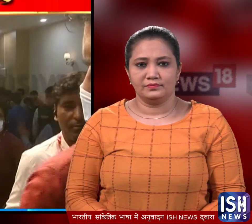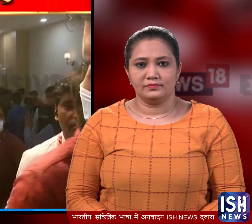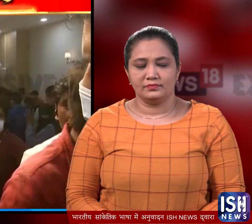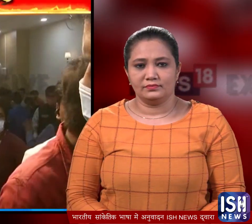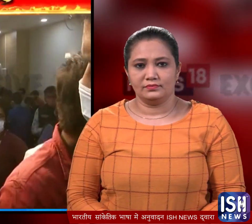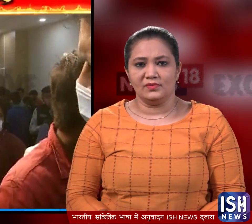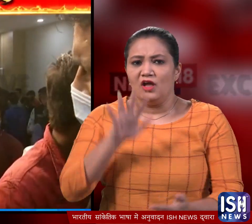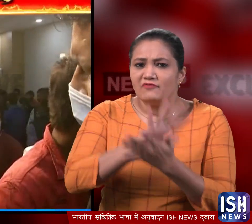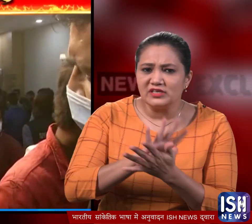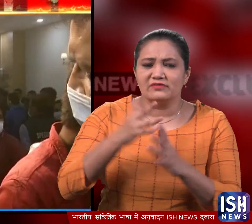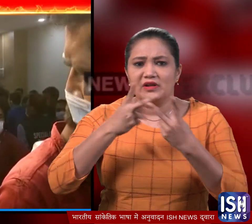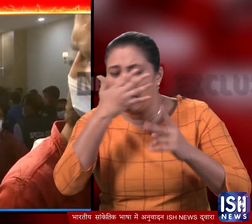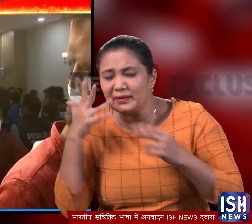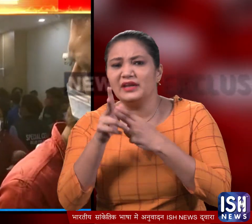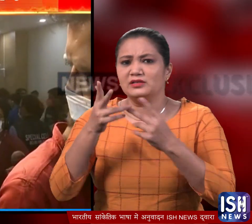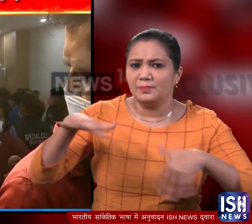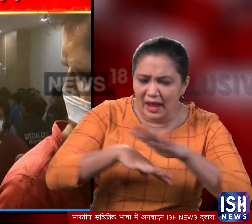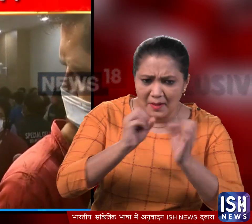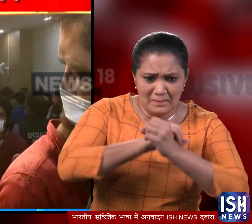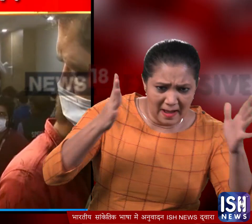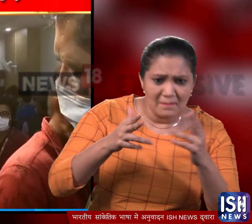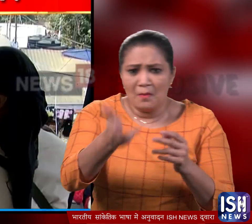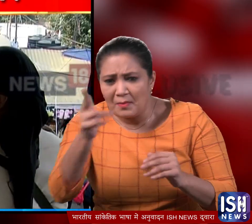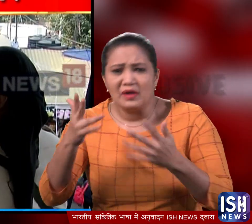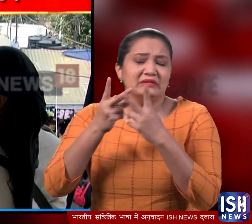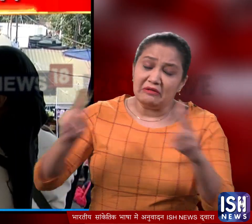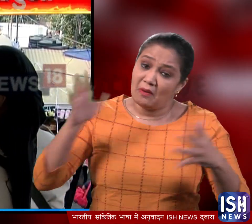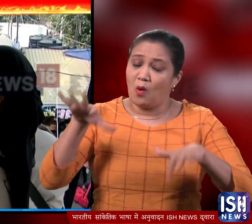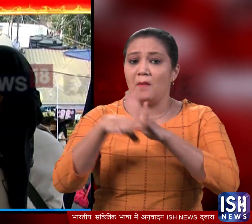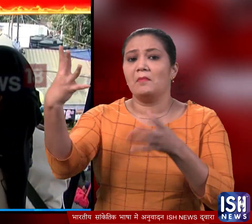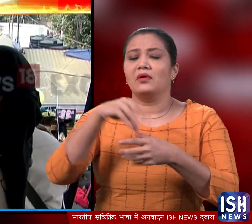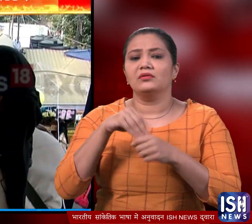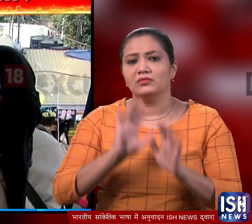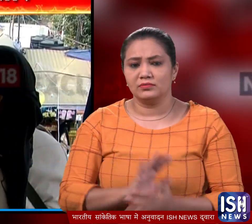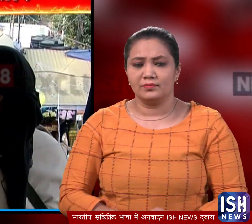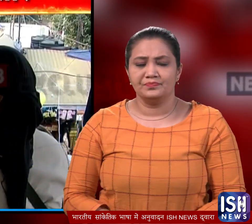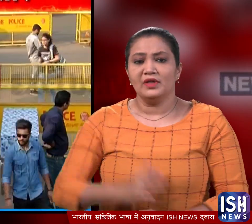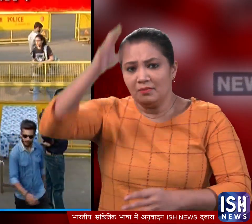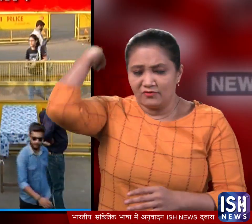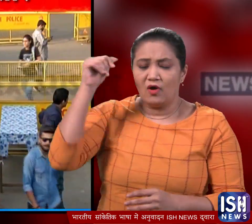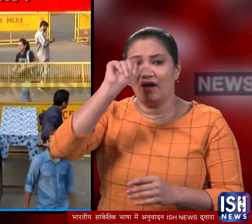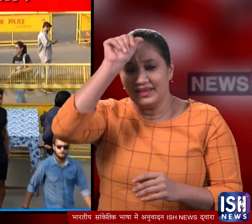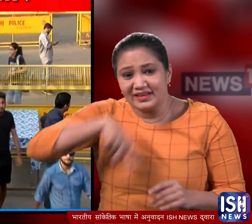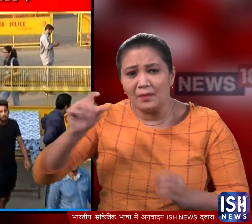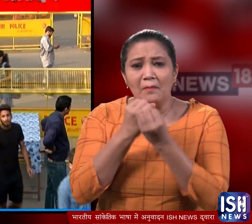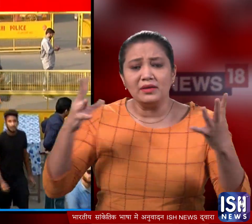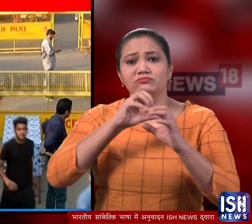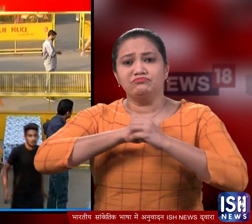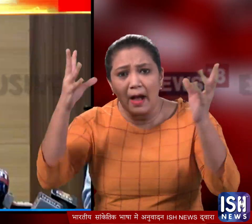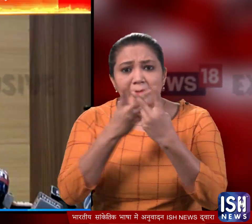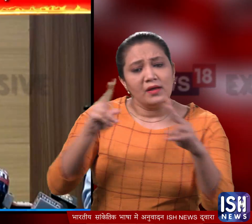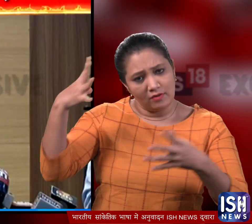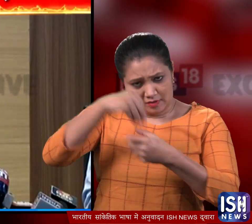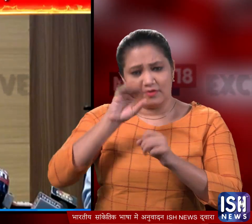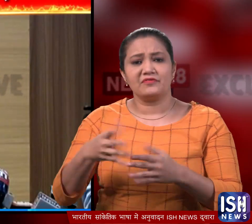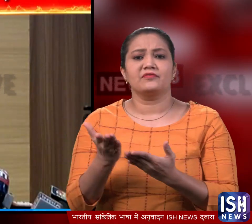ये फेस्टिव सीजन में कोई ना कोई टेररिस्ट एक्टिविटी कहीं होने वाली थी जो अवॉइड कर ली गई है। पुलिस का कहना है कि वो पहले भी भारत में हुए कई आतंकी हमलों का हिस्सा रह चुका